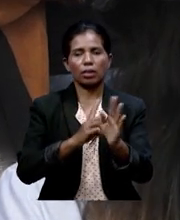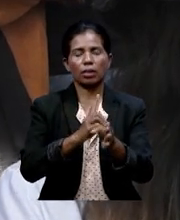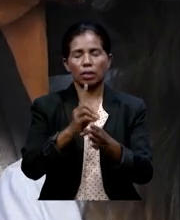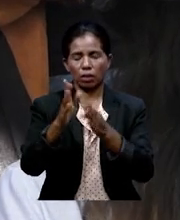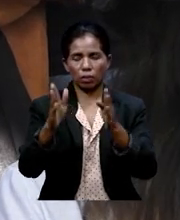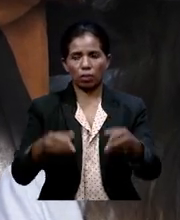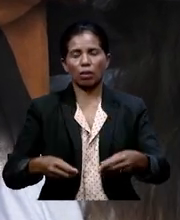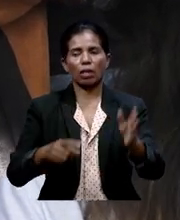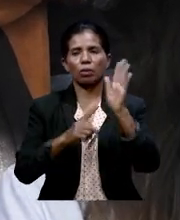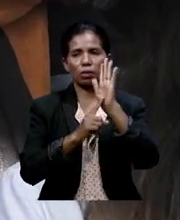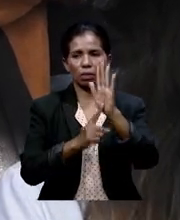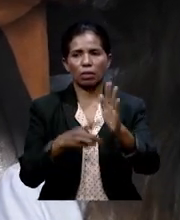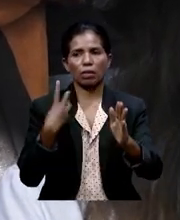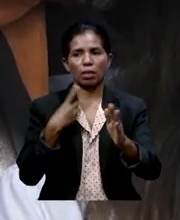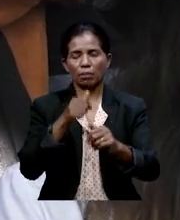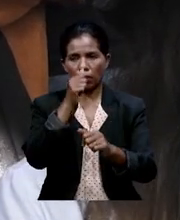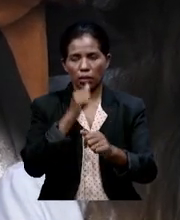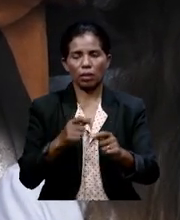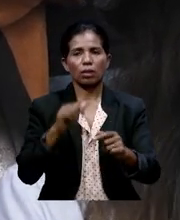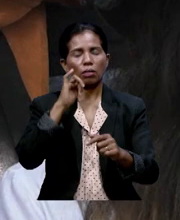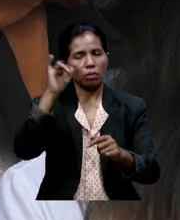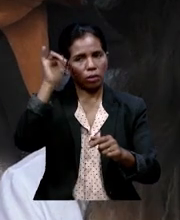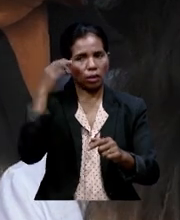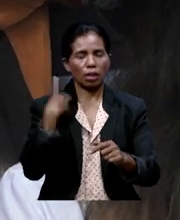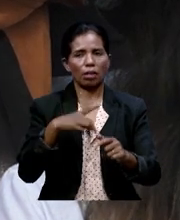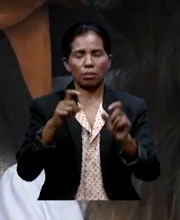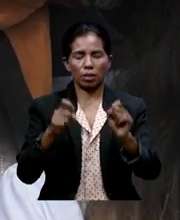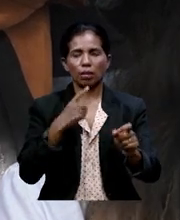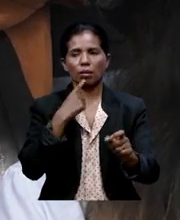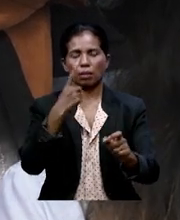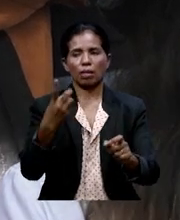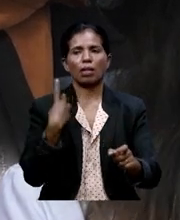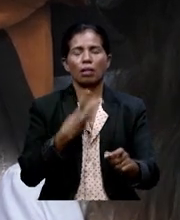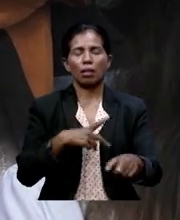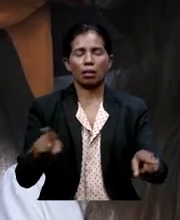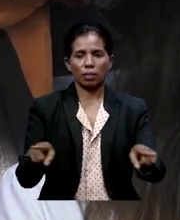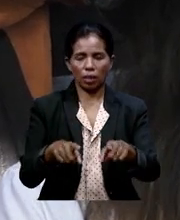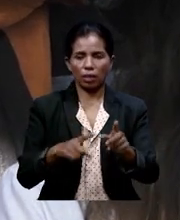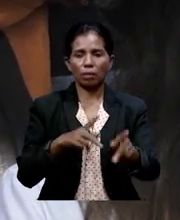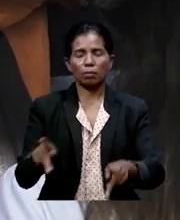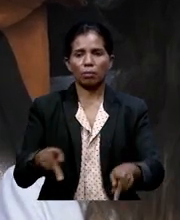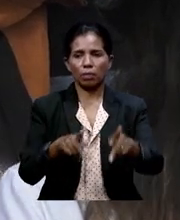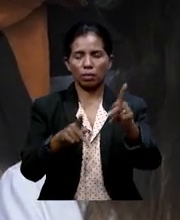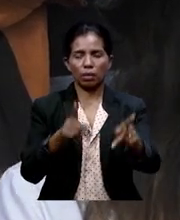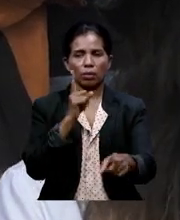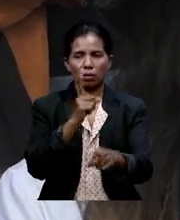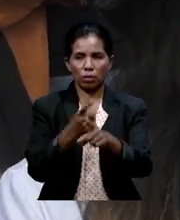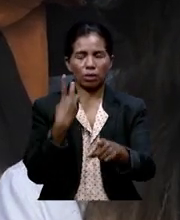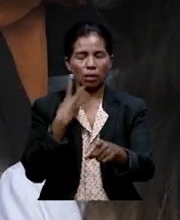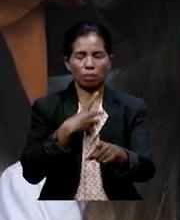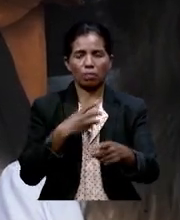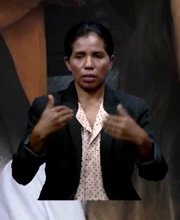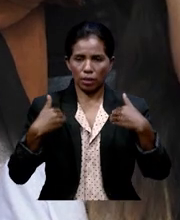ya media ami no to kurse ami tengi afirma ami na posisau atate de ba publiku situasau no los ne ma